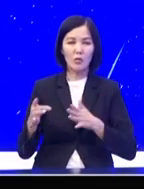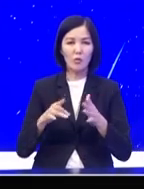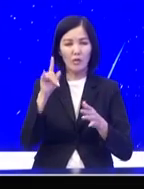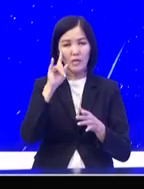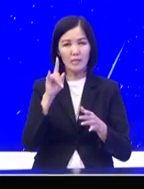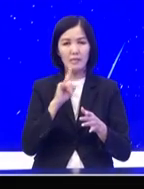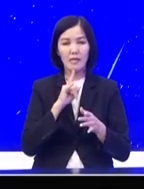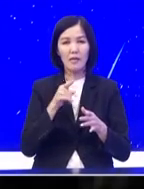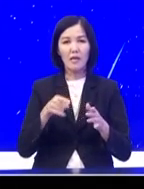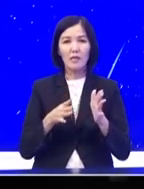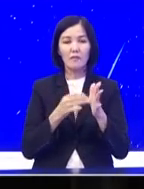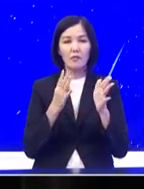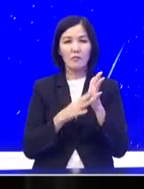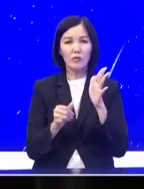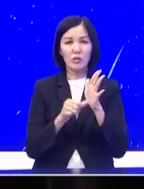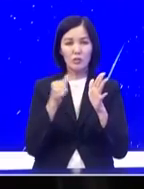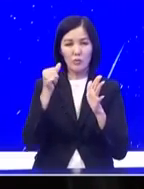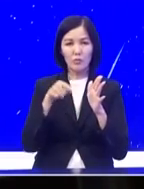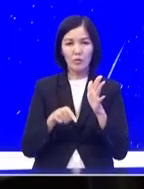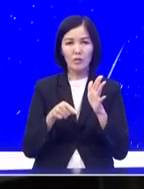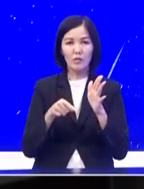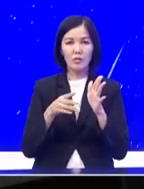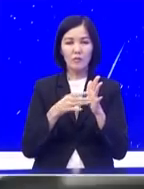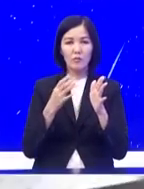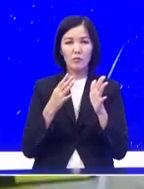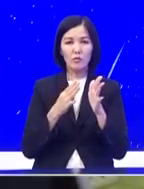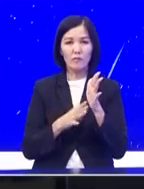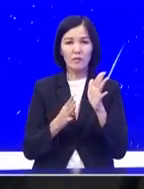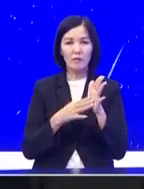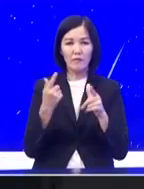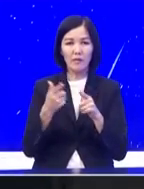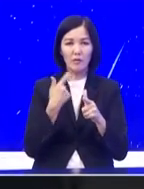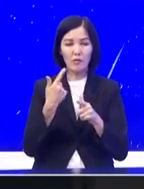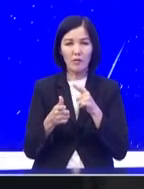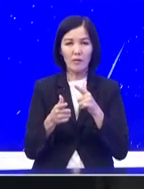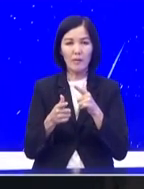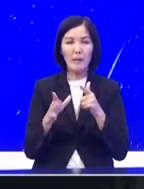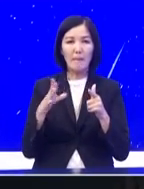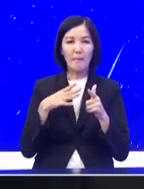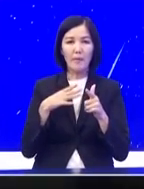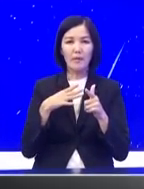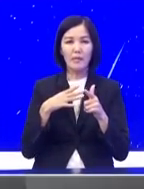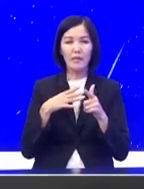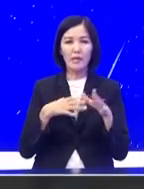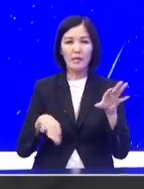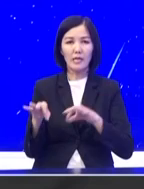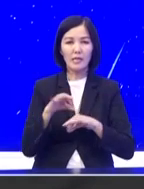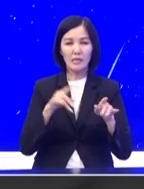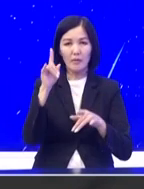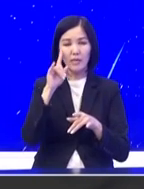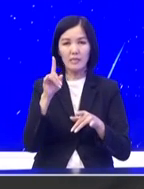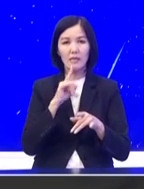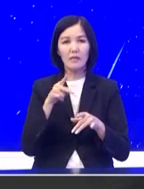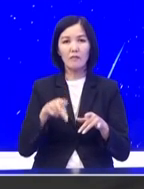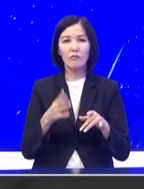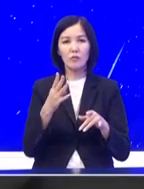страны. С 1996 по 1999 годы был вице-президентом Союза архитекторов Казахстана, а